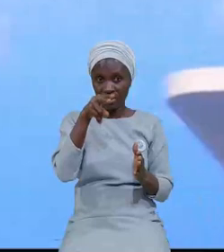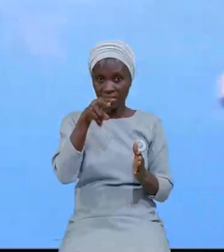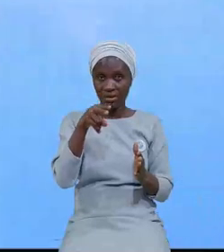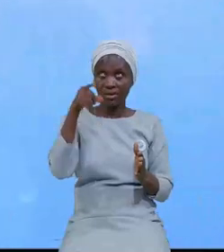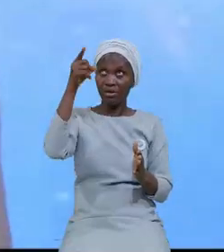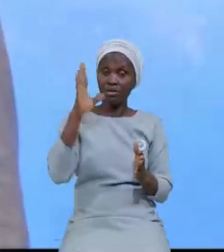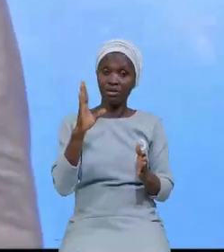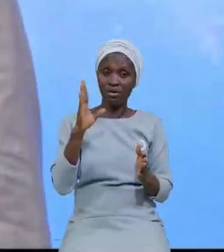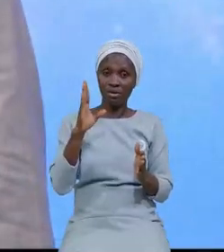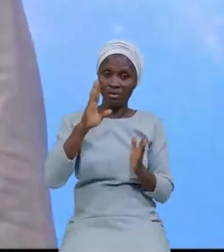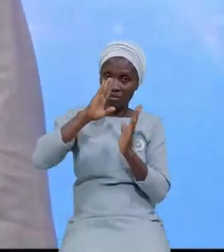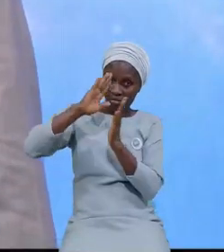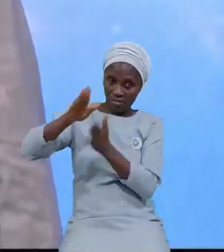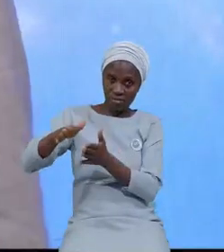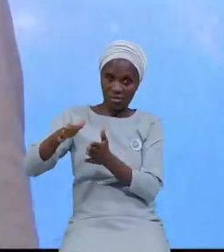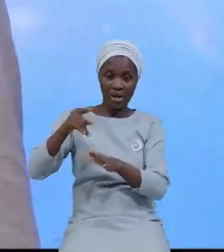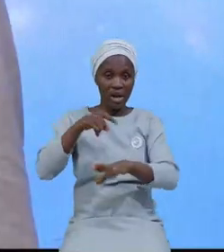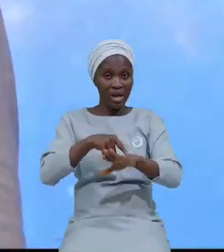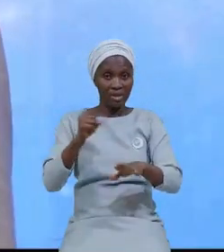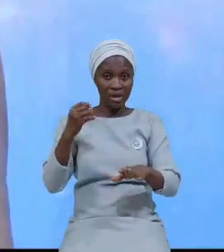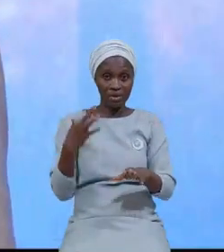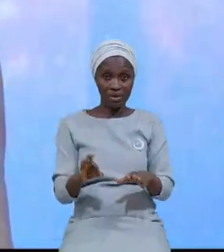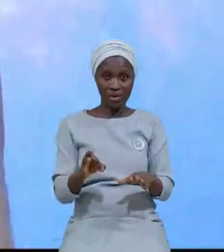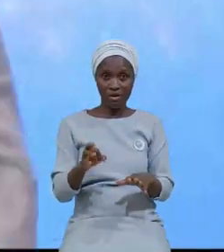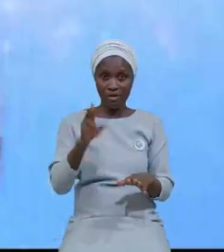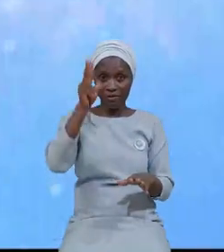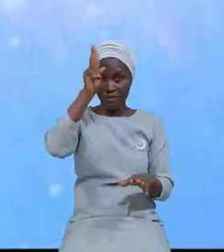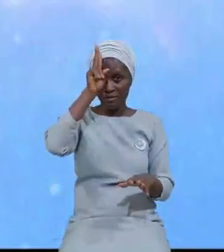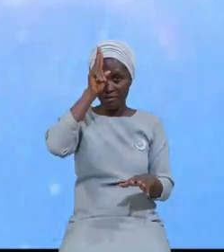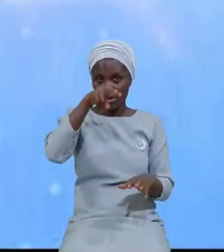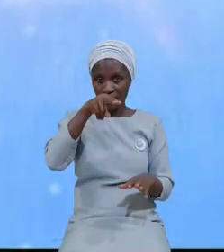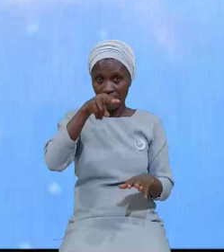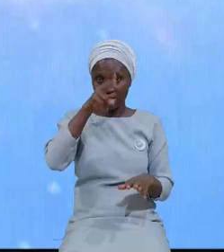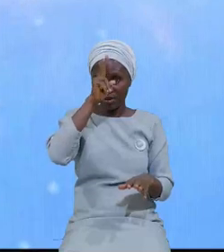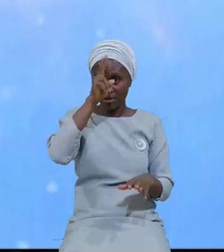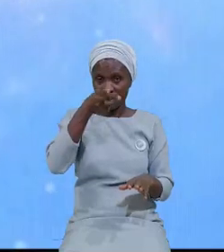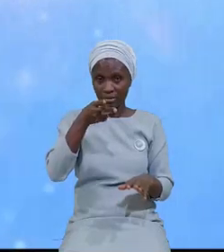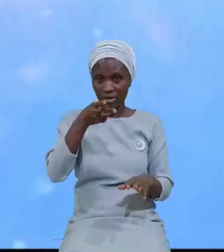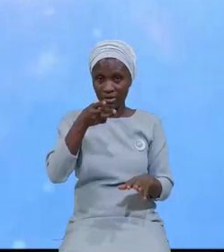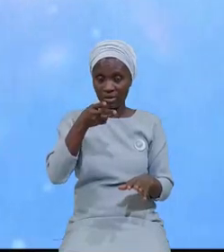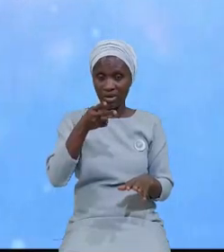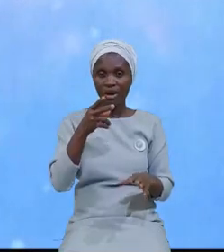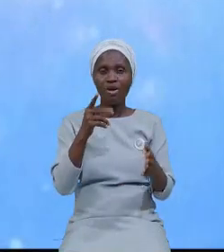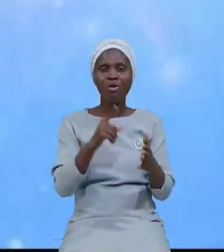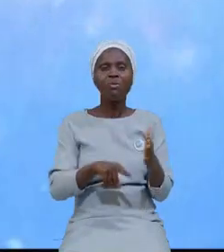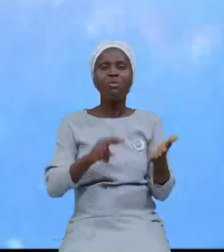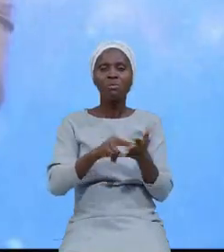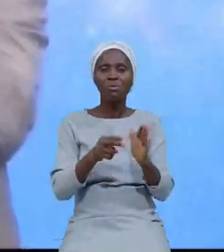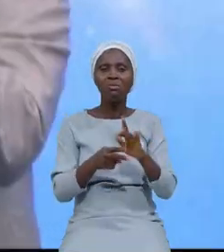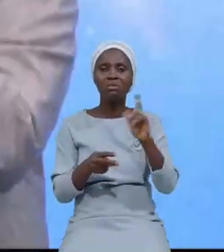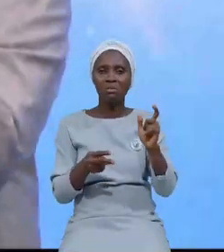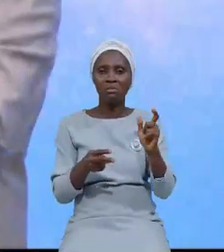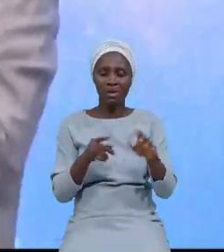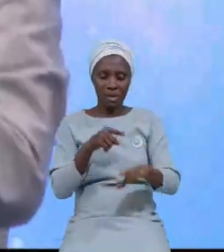d'ignorance temps d'ignorance tant d'ignorance ça veut dire quoi tant